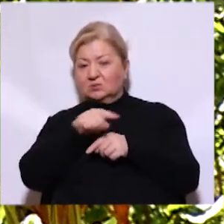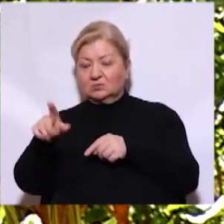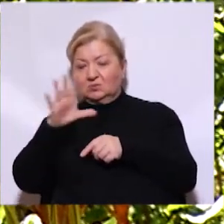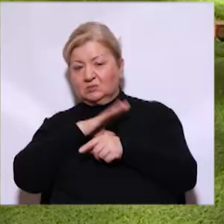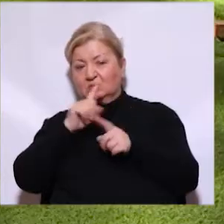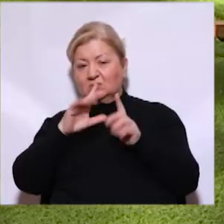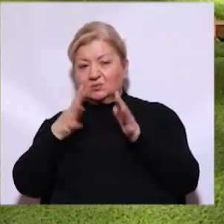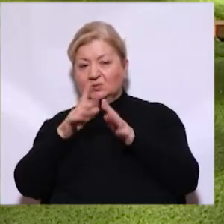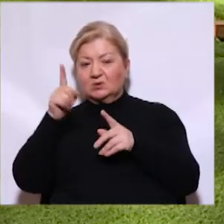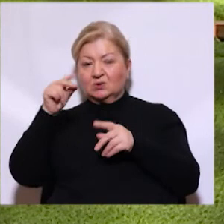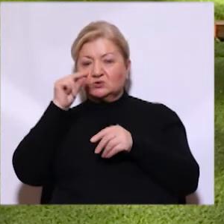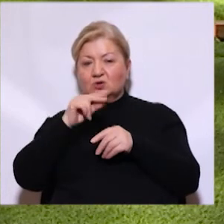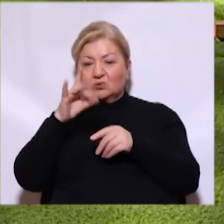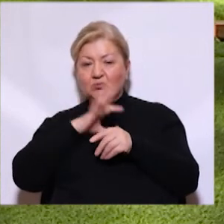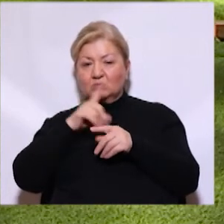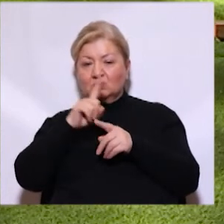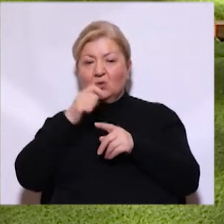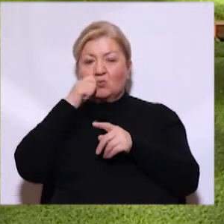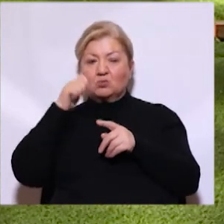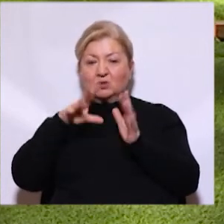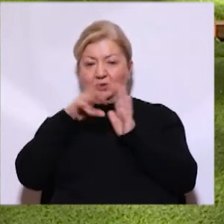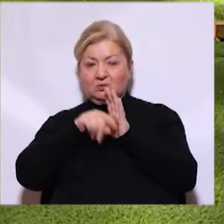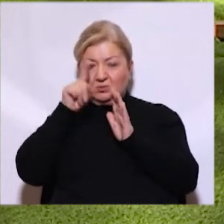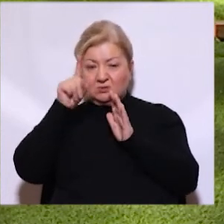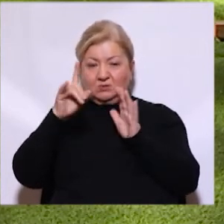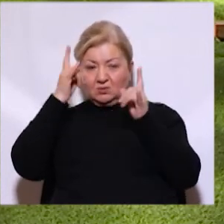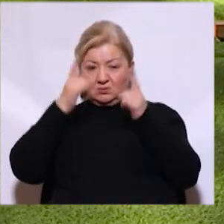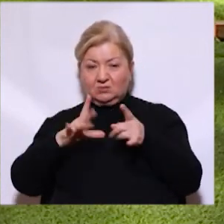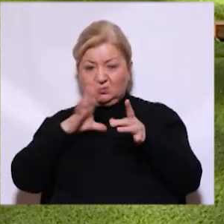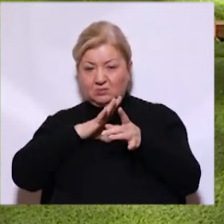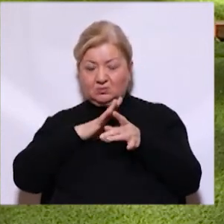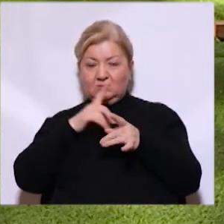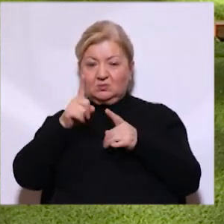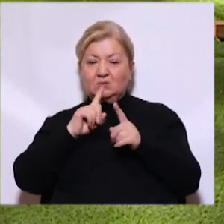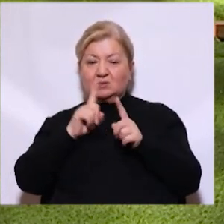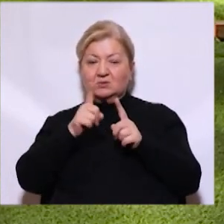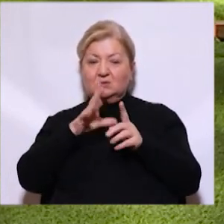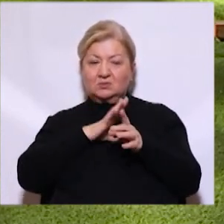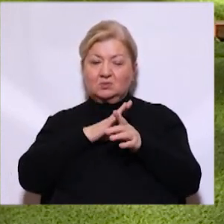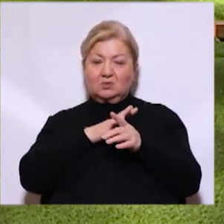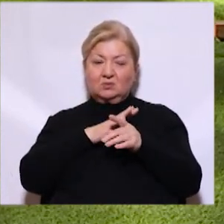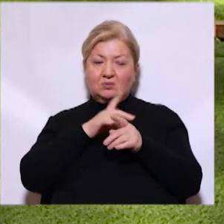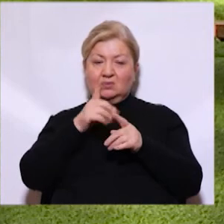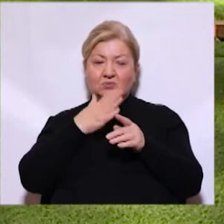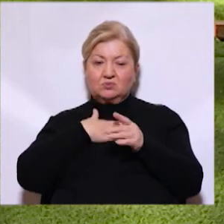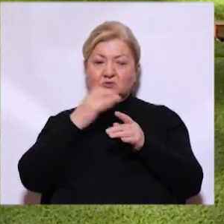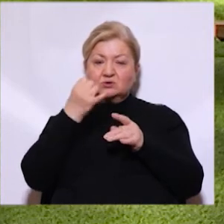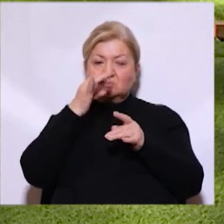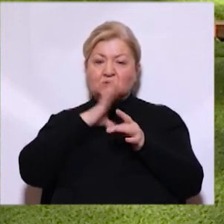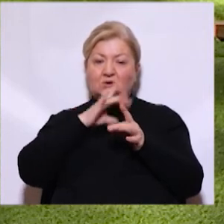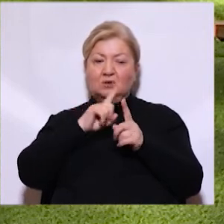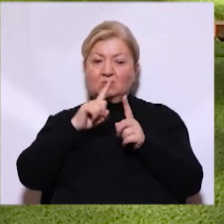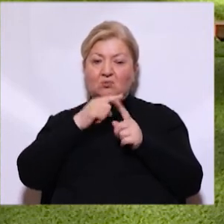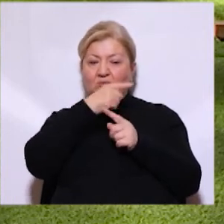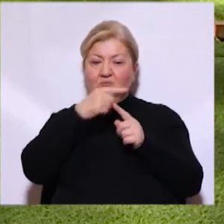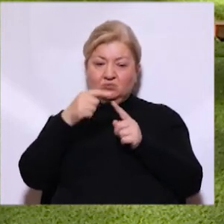რა გავლენა იქონია ჩერნობილმა მათზე და რამდენად ვთქვათ უარყოფითი მოვლენა იყო ეს ჩვენს ისტორიაში.